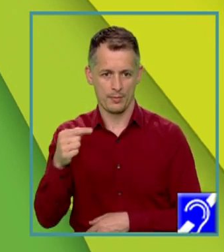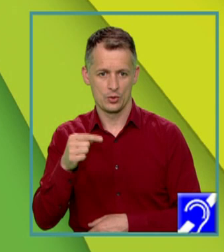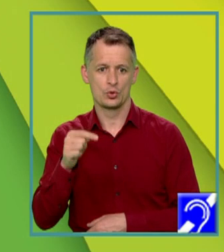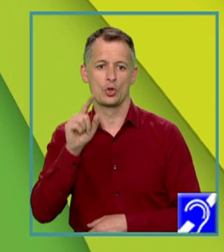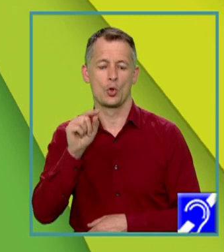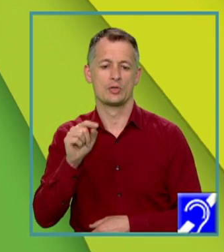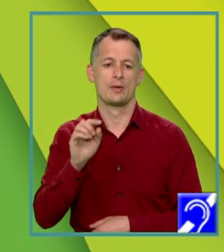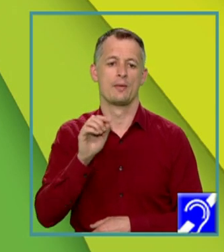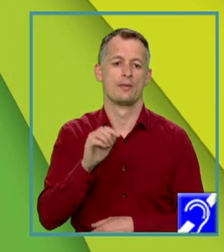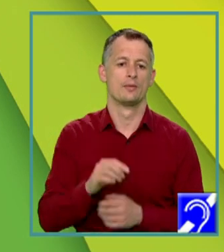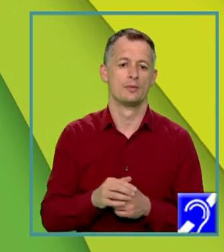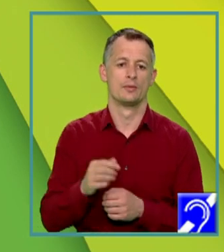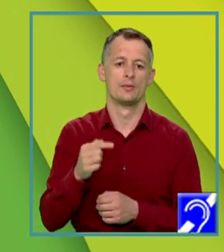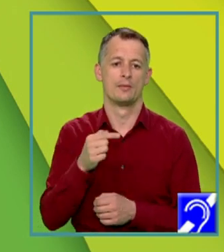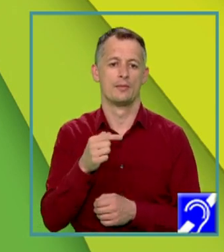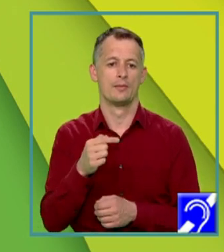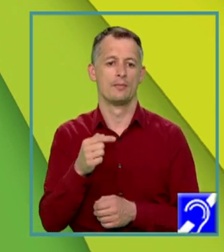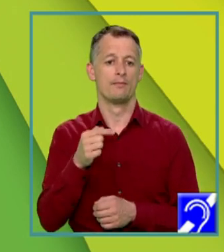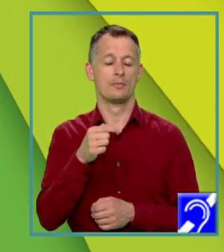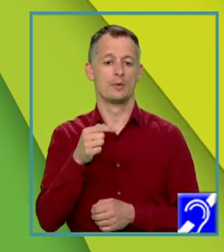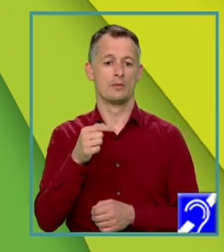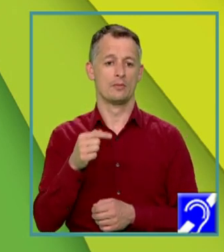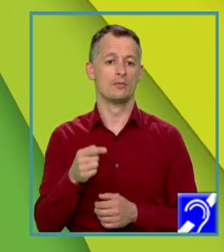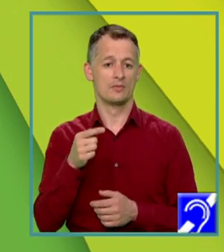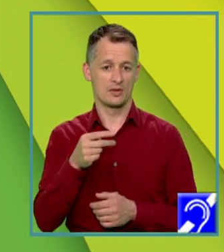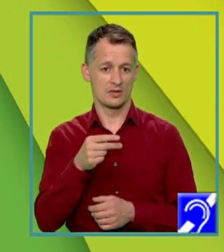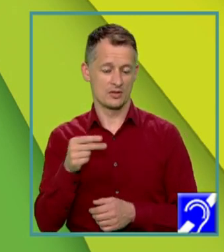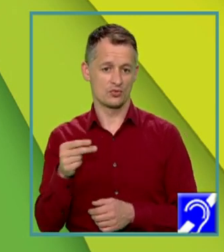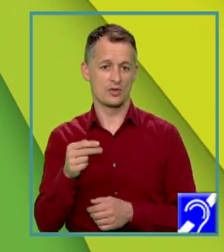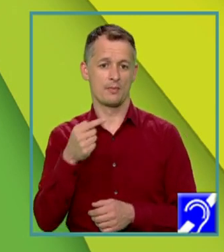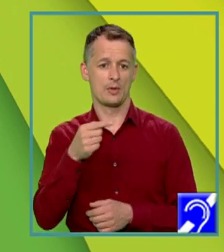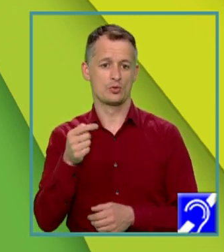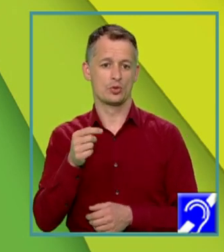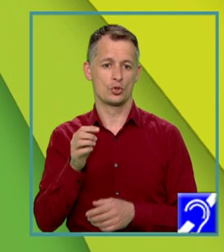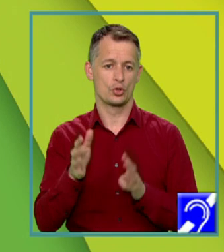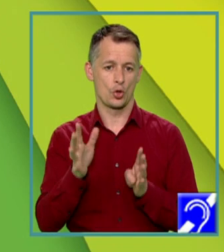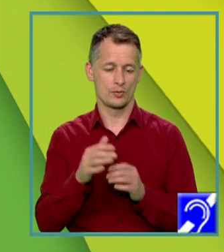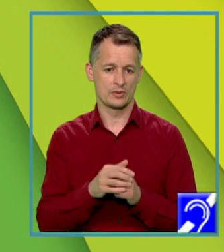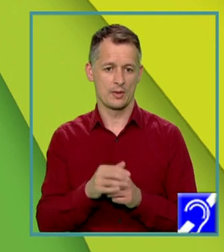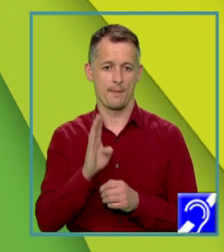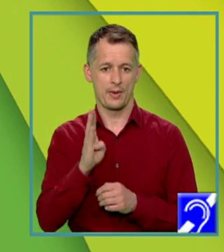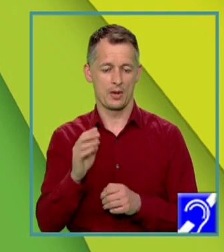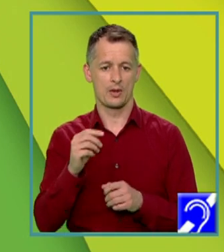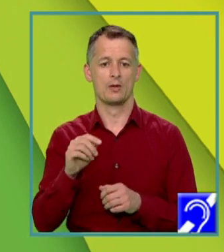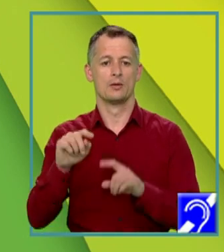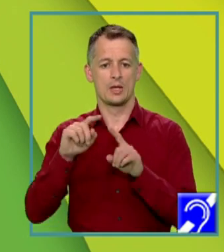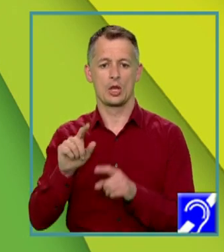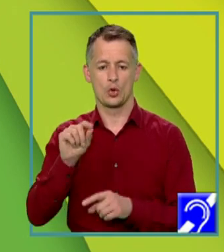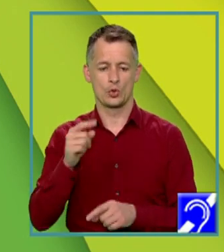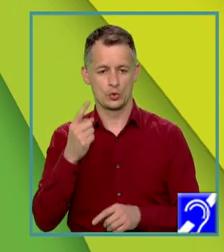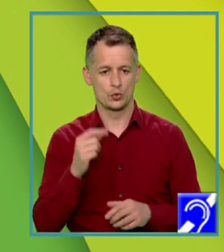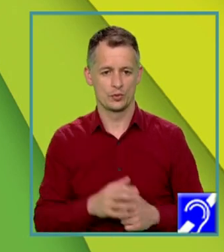20 de înmulțiri cu bad20 egal cu minus 19 înmulțit cu B de 21